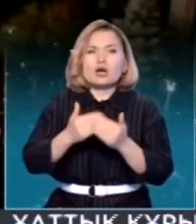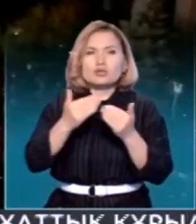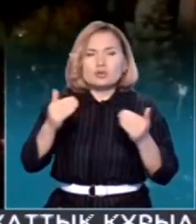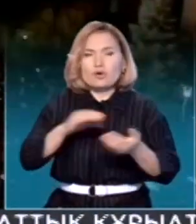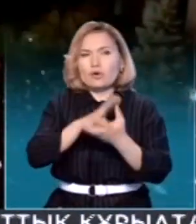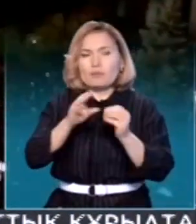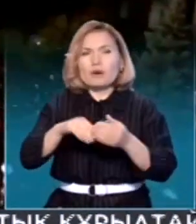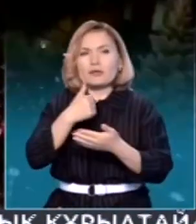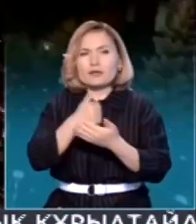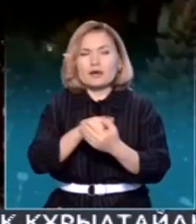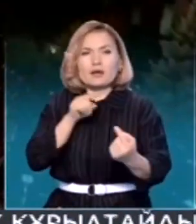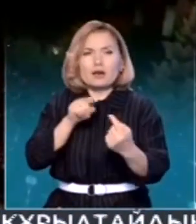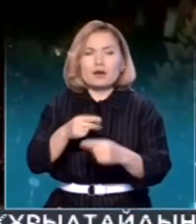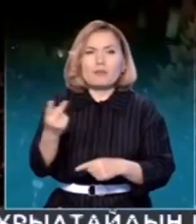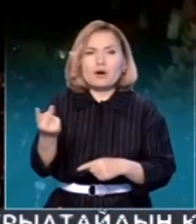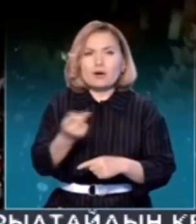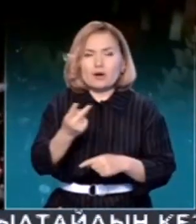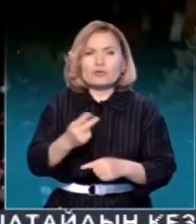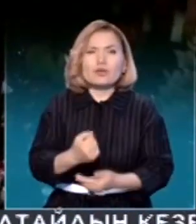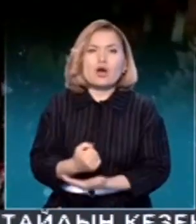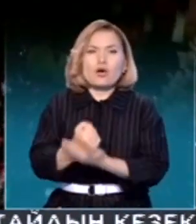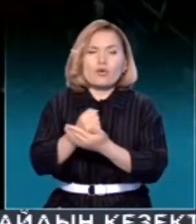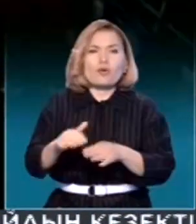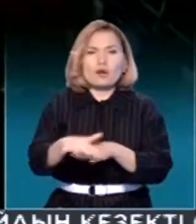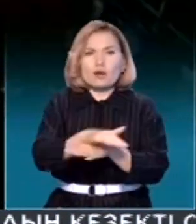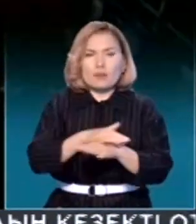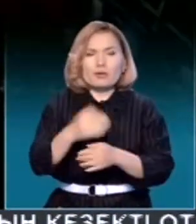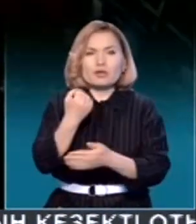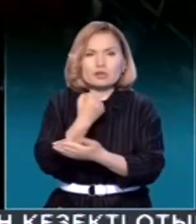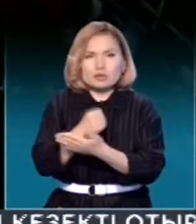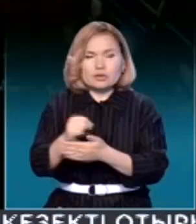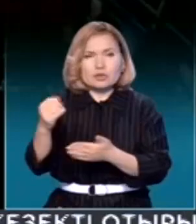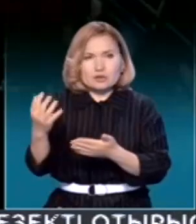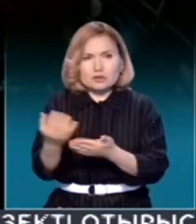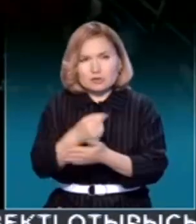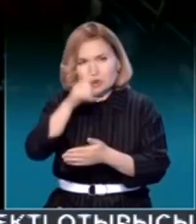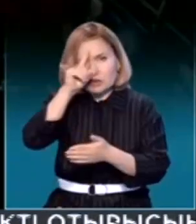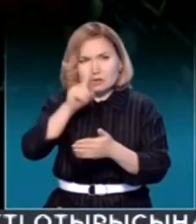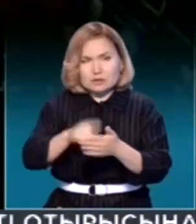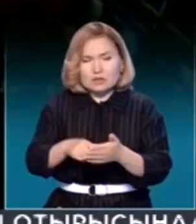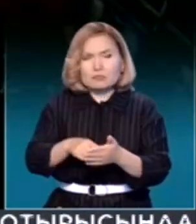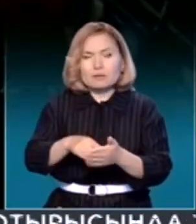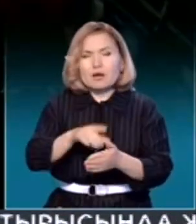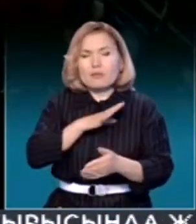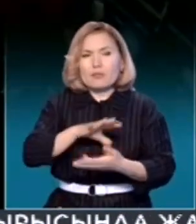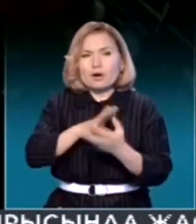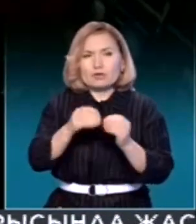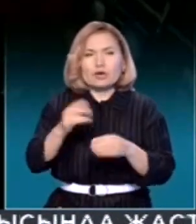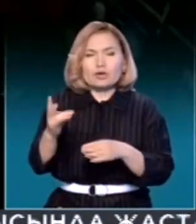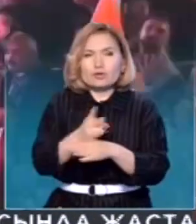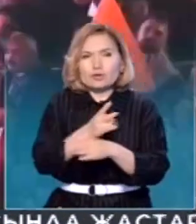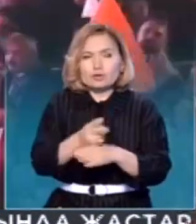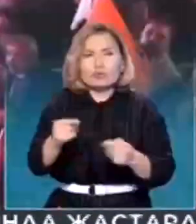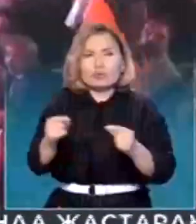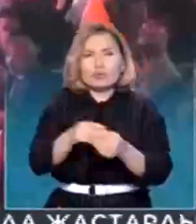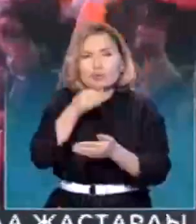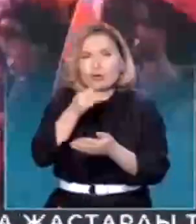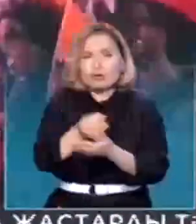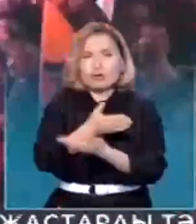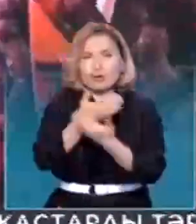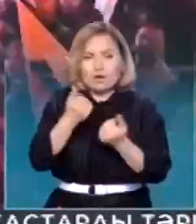дейін негізгі қарсылас қос тараптың да қолдаушылары жеңістеріне сенімді болды. Тіпті түнде әлі нақты қорытынды белгілі болмай тұрып, кей